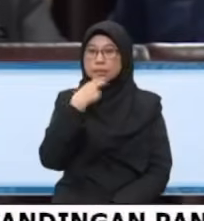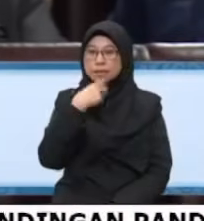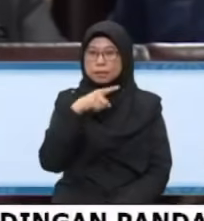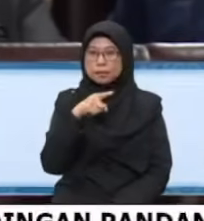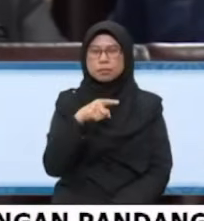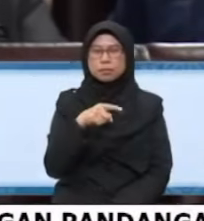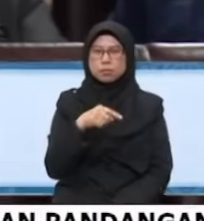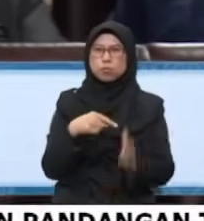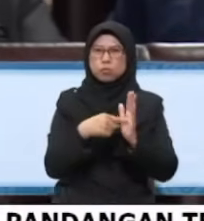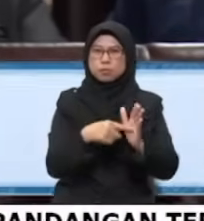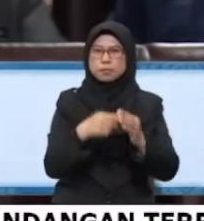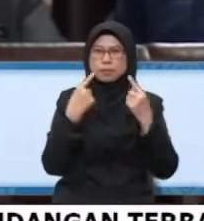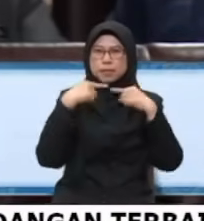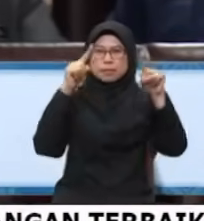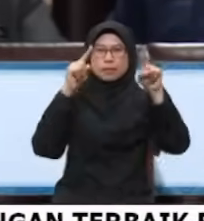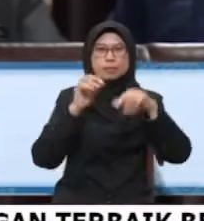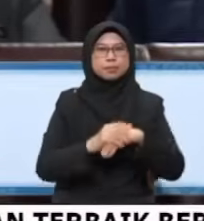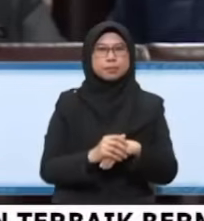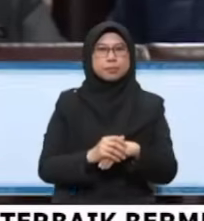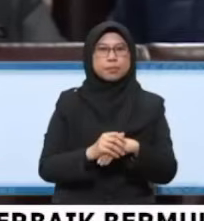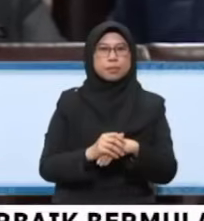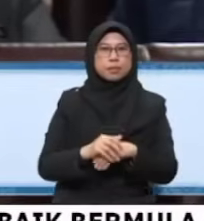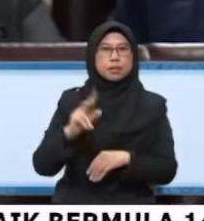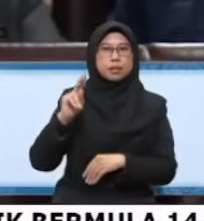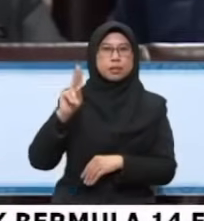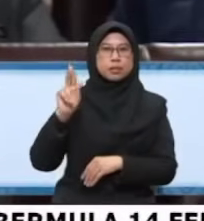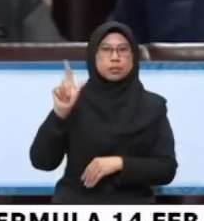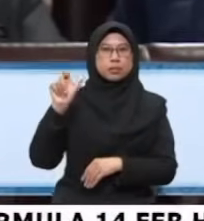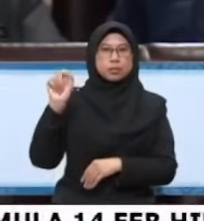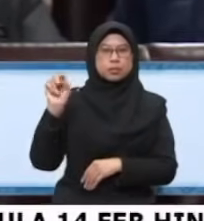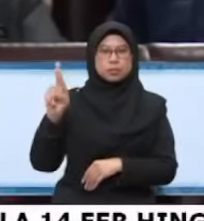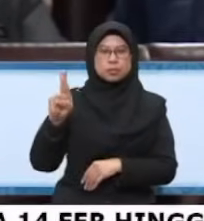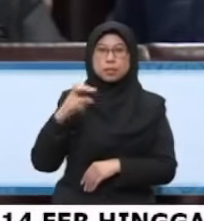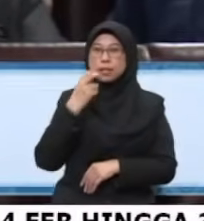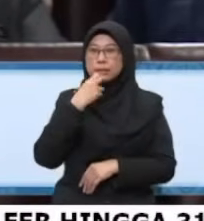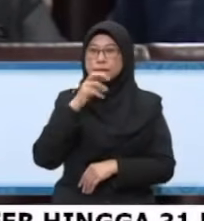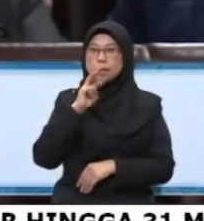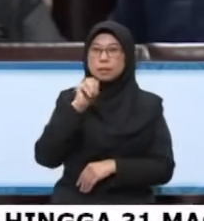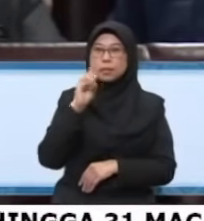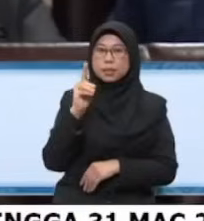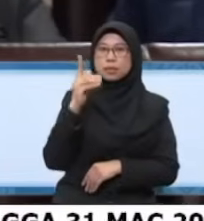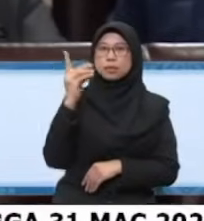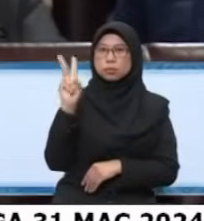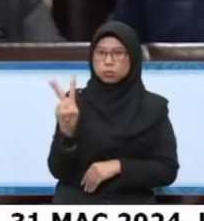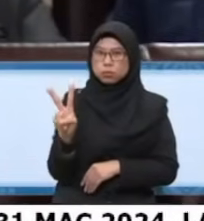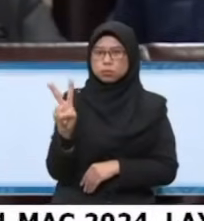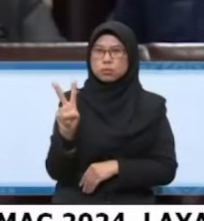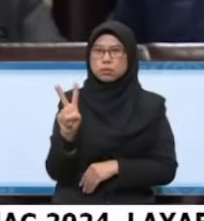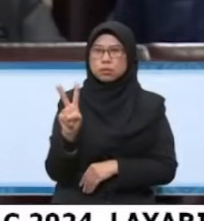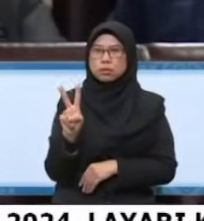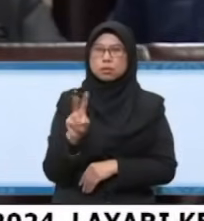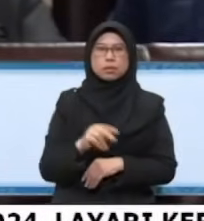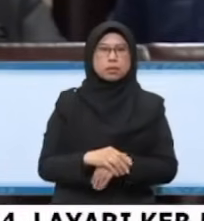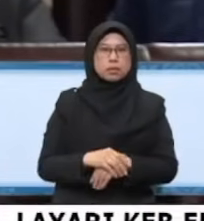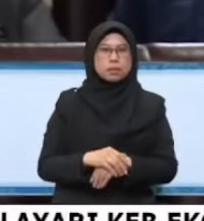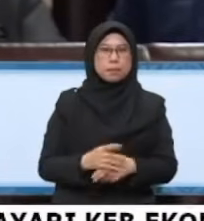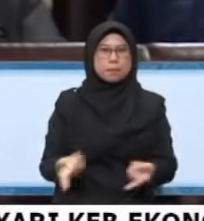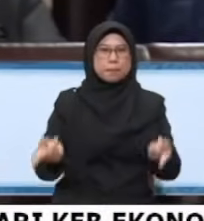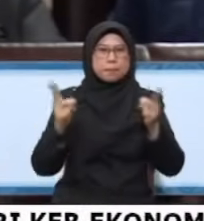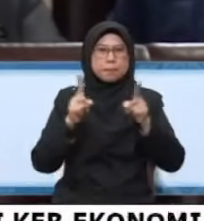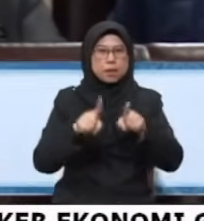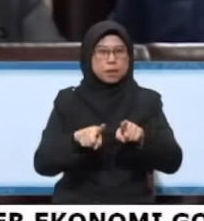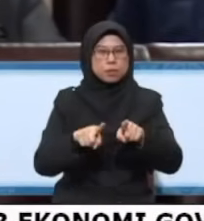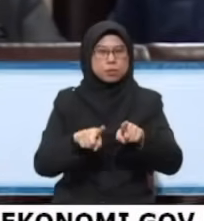stabil teknologi kultur tisu ke atas nenas MD itu akan menyebabkan variasi